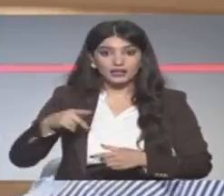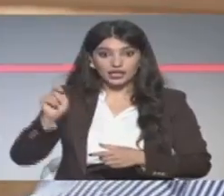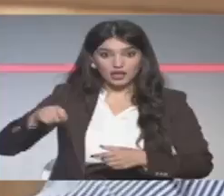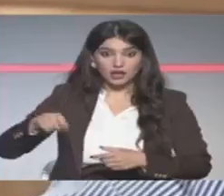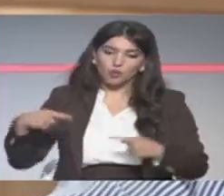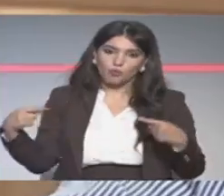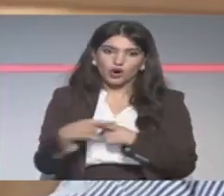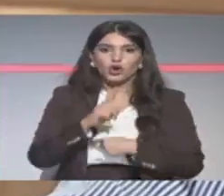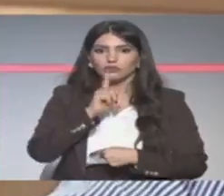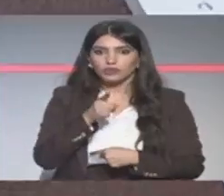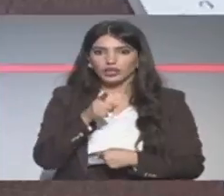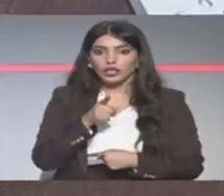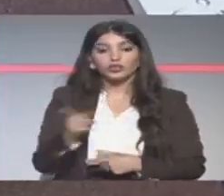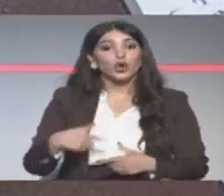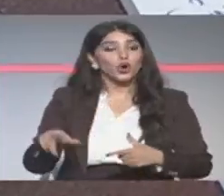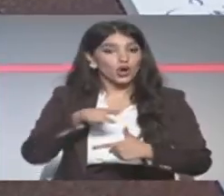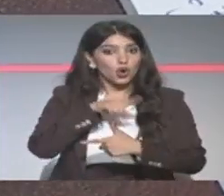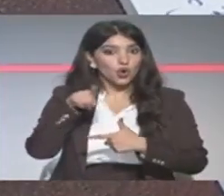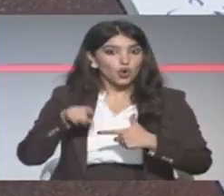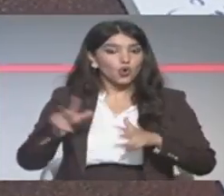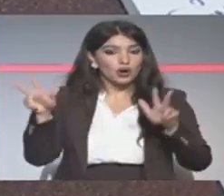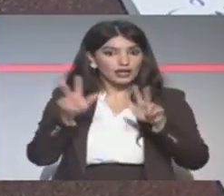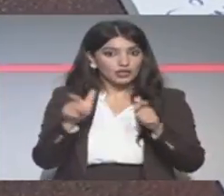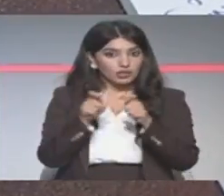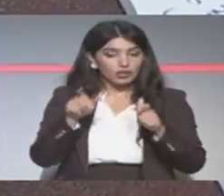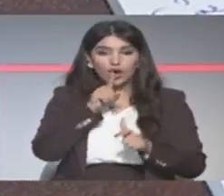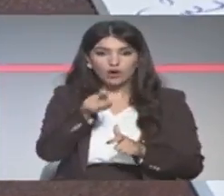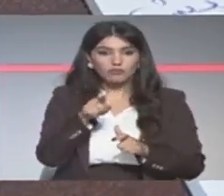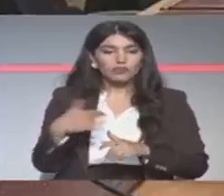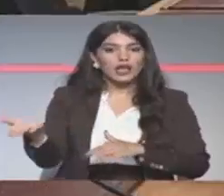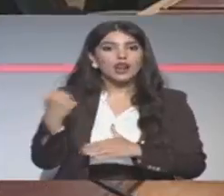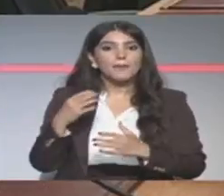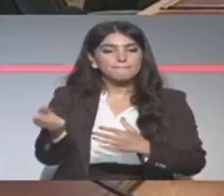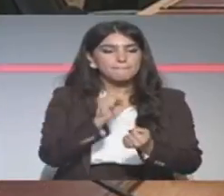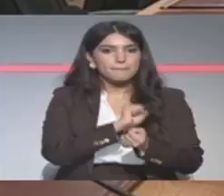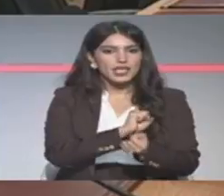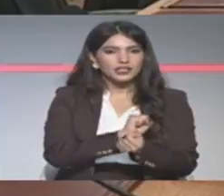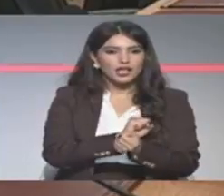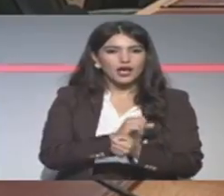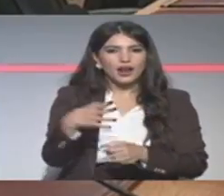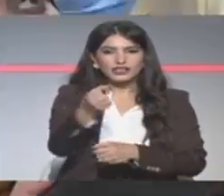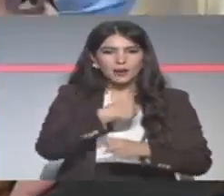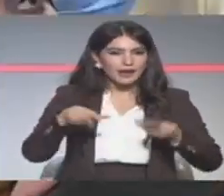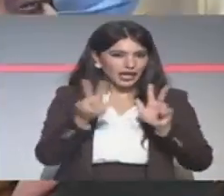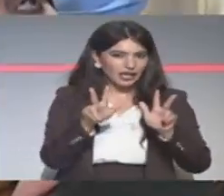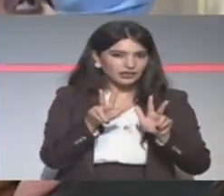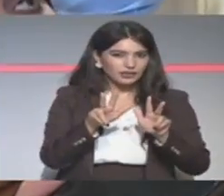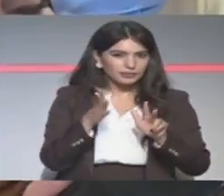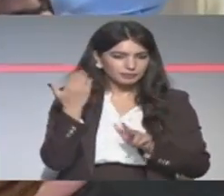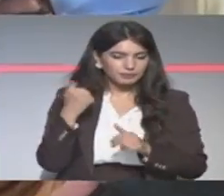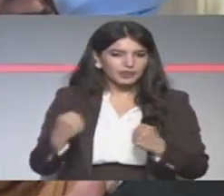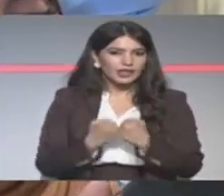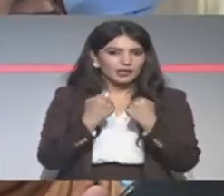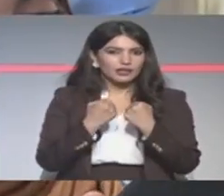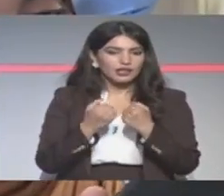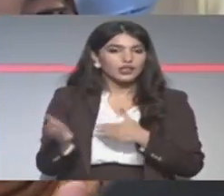عكس ما قيل فإن الوكالة العامة هي من طلبت إصدار بطاقة إيداع بالسجن والاحتفاظ به. أبوه في سيارة